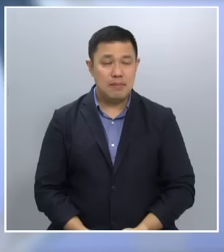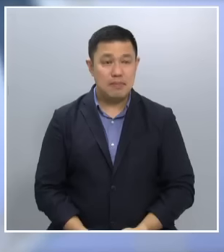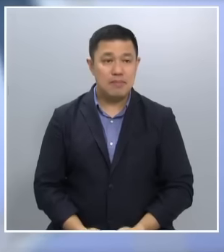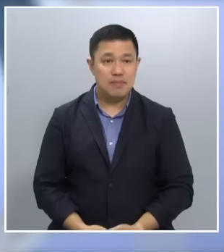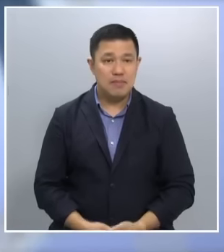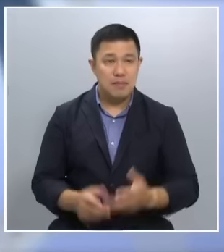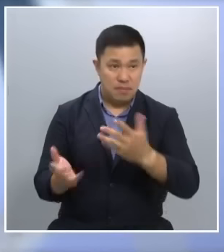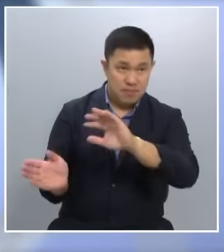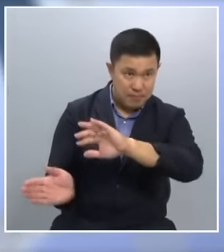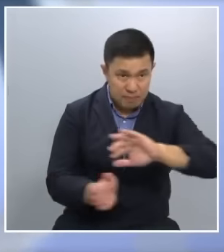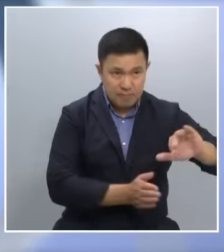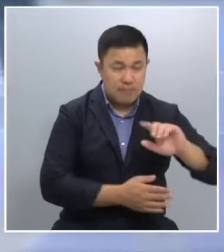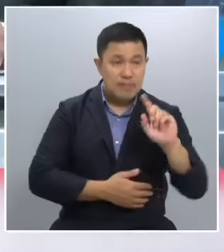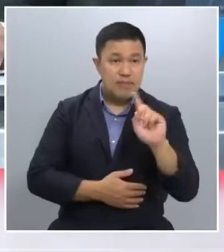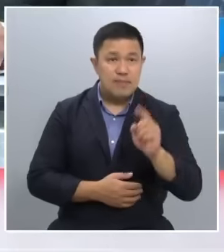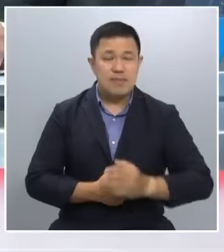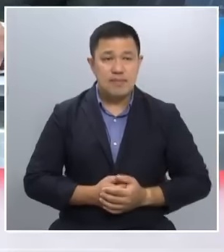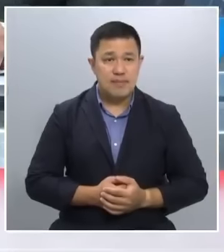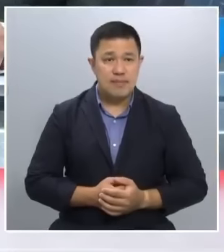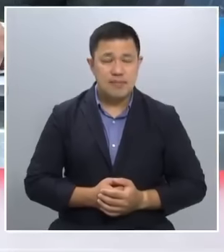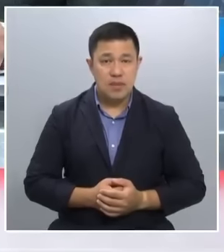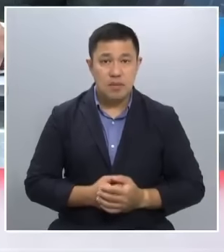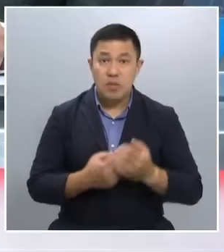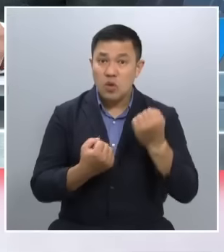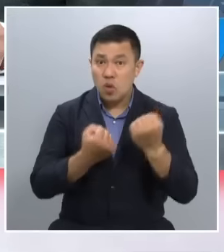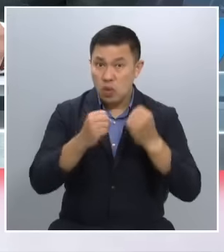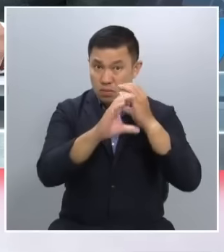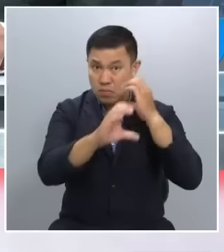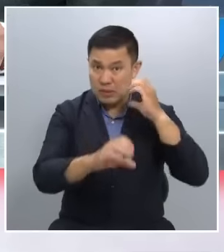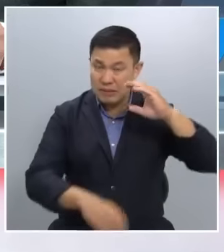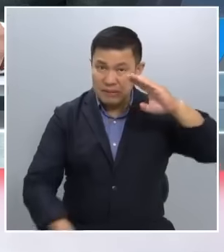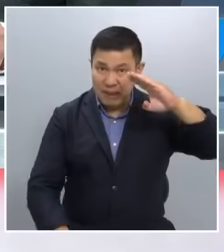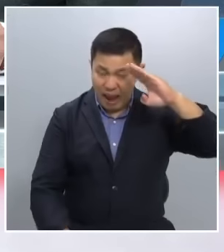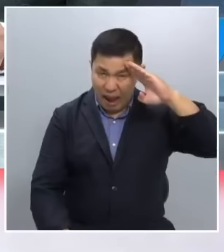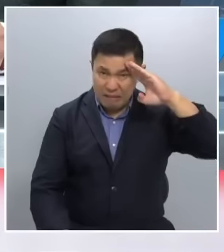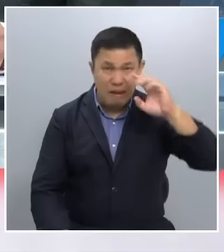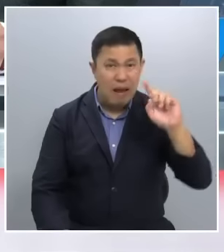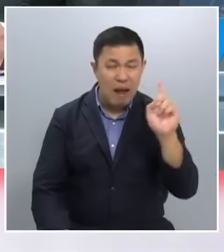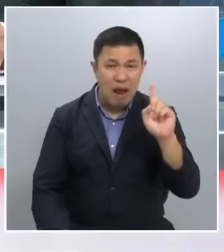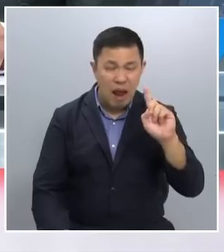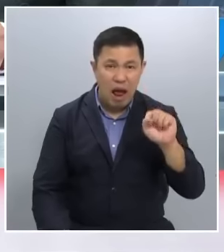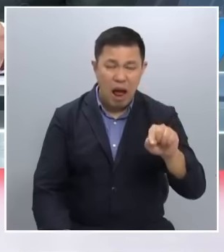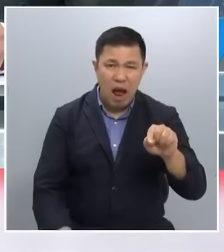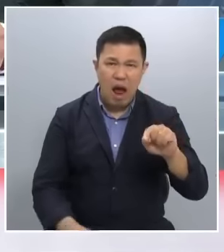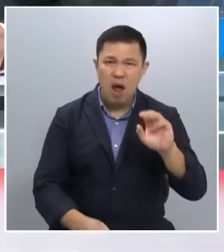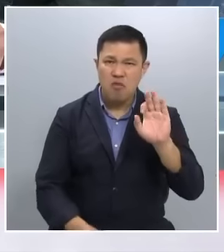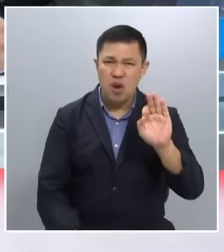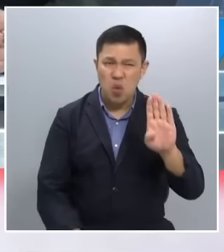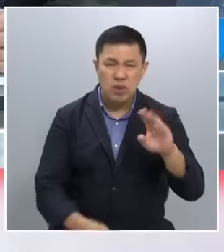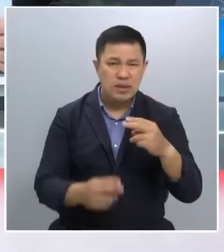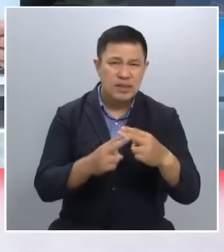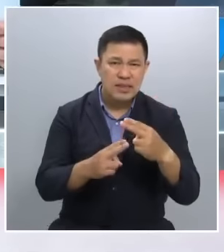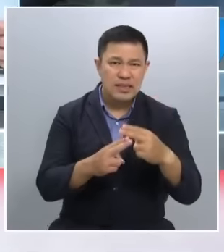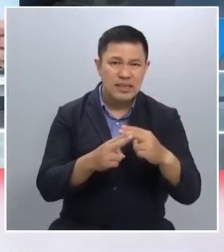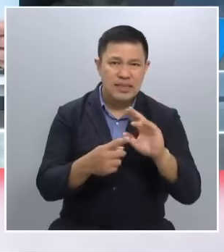เราไปดูอีกเรื่องนึงนะฮะกรณีของรถบัสทหารนะครับหลังจากที่เมื่อวานนี้ครับเพจเฮียขับรถเขาได้มีการออกมาโพสต์เห